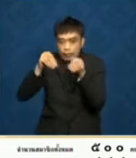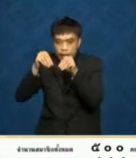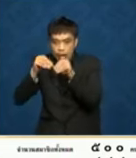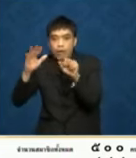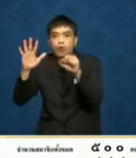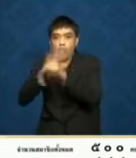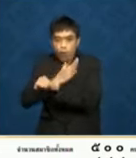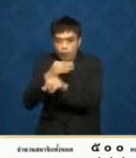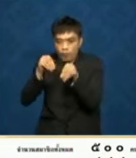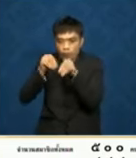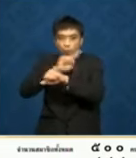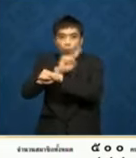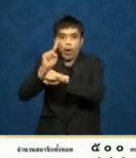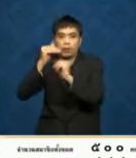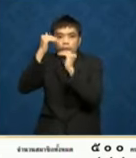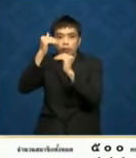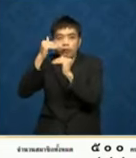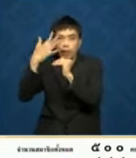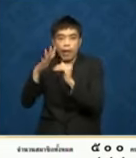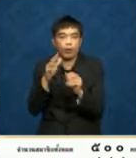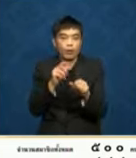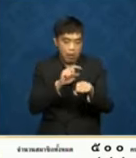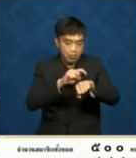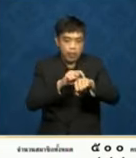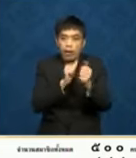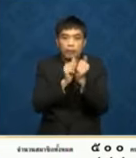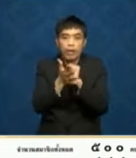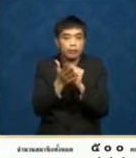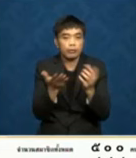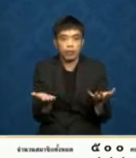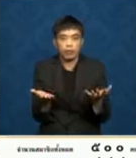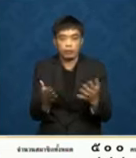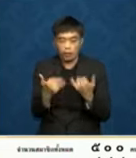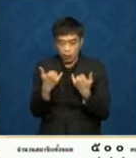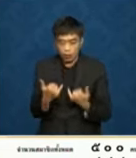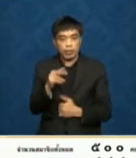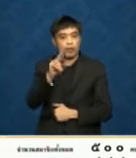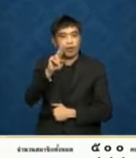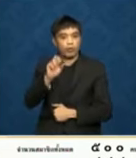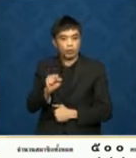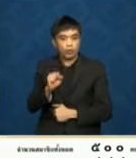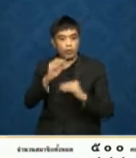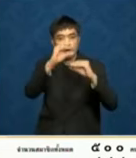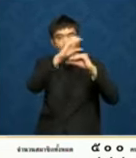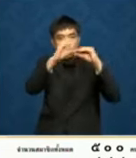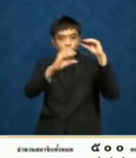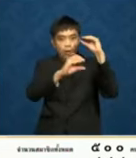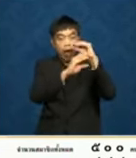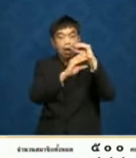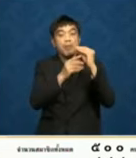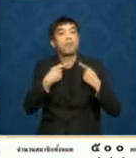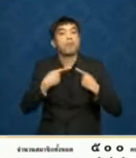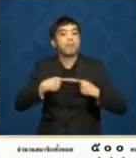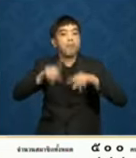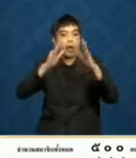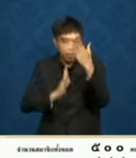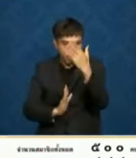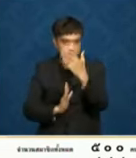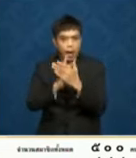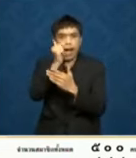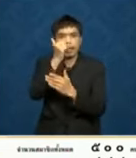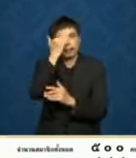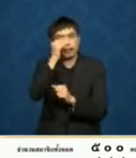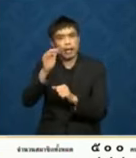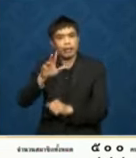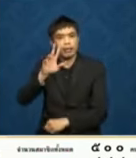นี้มจะทันได้อยางไรครับแล้ผมยืนยันว่ถ้สภาของเราปลอยใหโครงการนี้ถกอนุมัติไปงกประมาณ 34